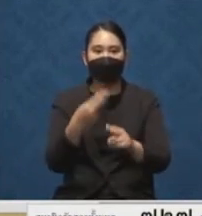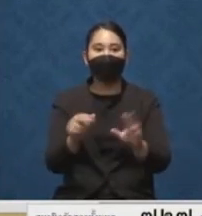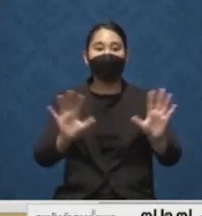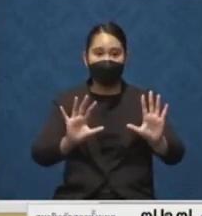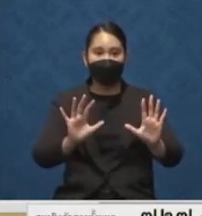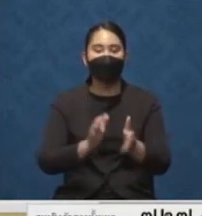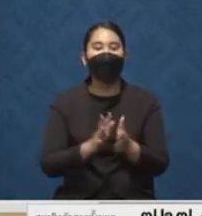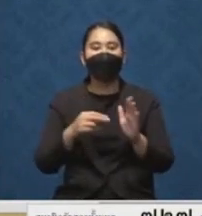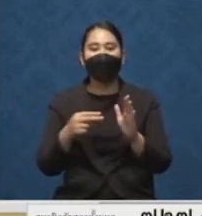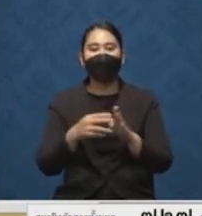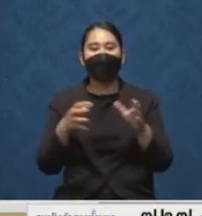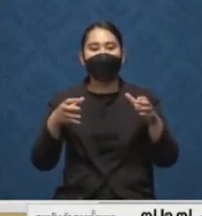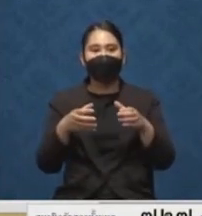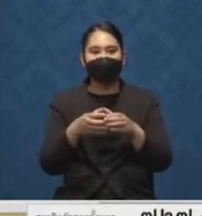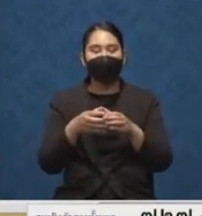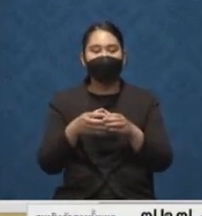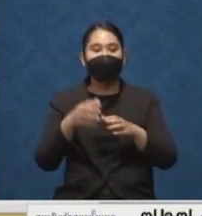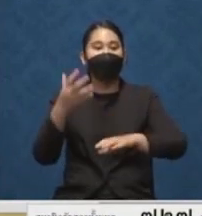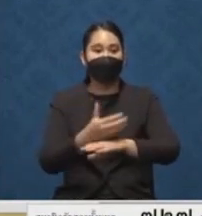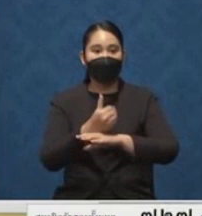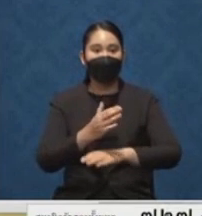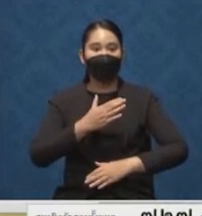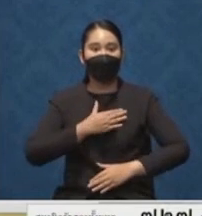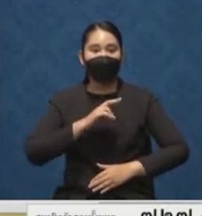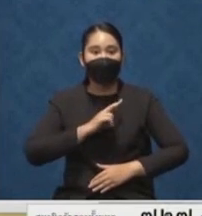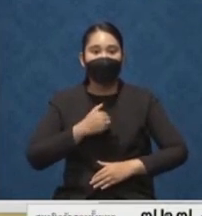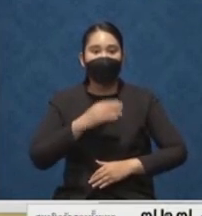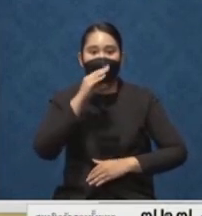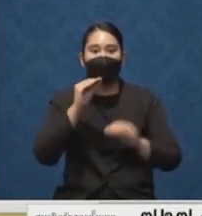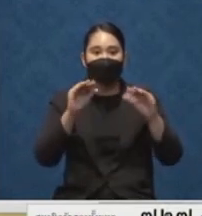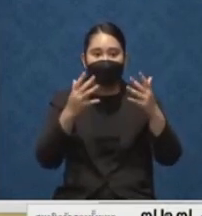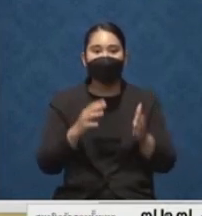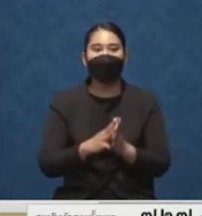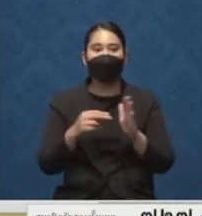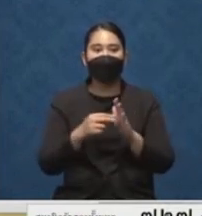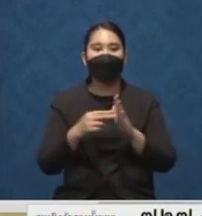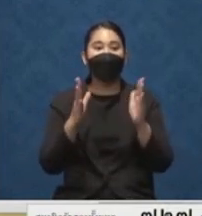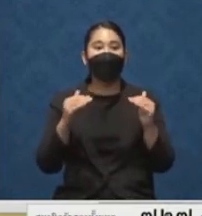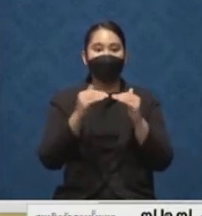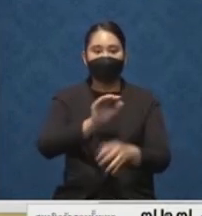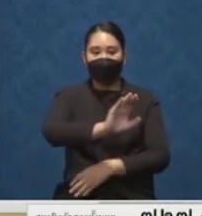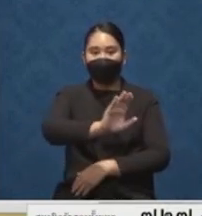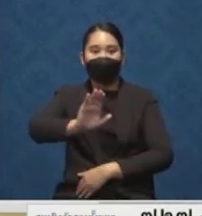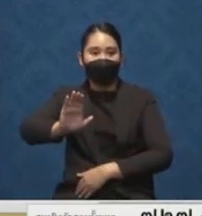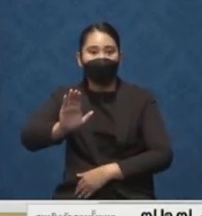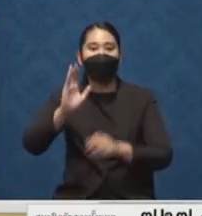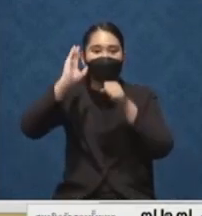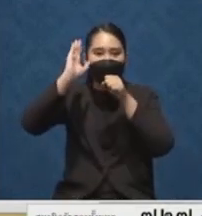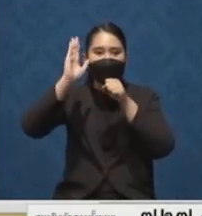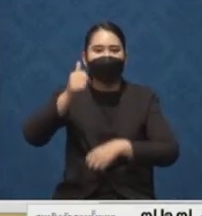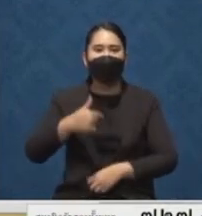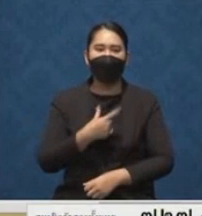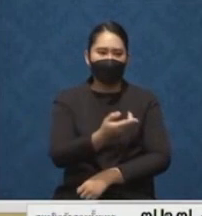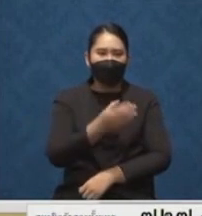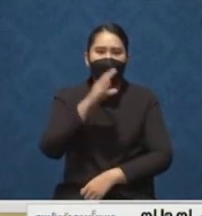งๆพรรคการเมืองไม่ได้พูดในนามของพรรคการเมืองในตัวของตัวเองนะครับสมาชิกแต่ละท่านก็มีเอกสิทธิ์ในการอภิปรายแต่นี่ท่านย้ำแล้วย้ำอีก